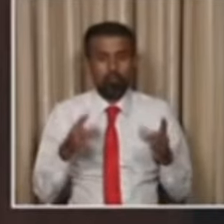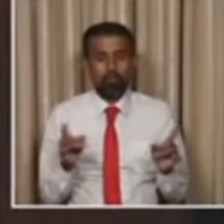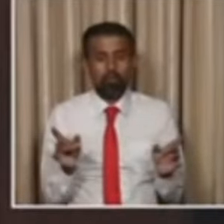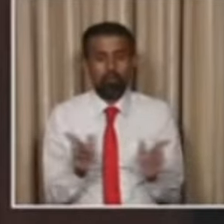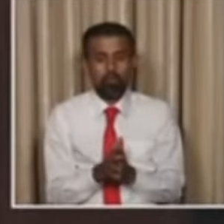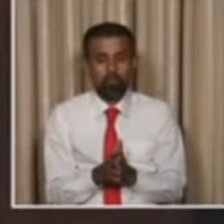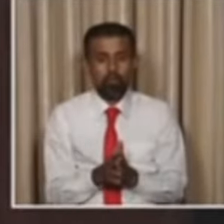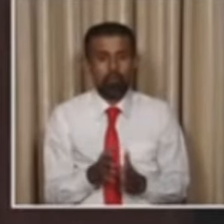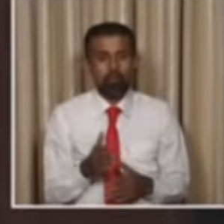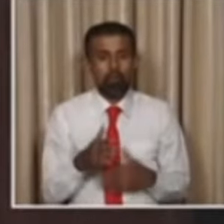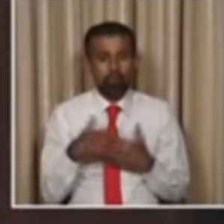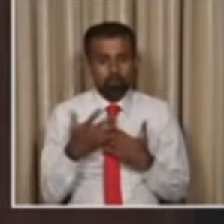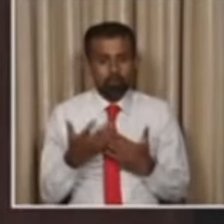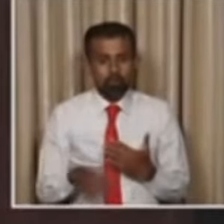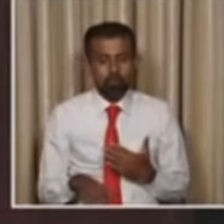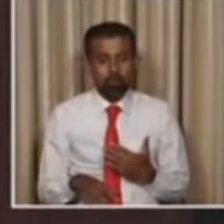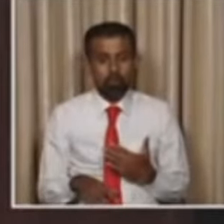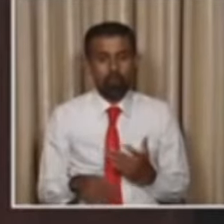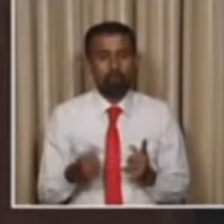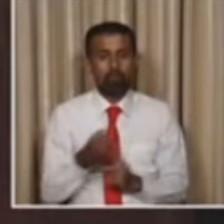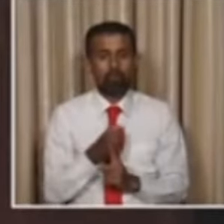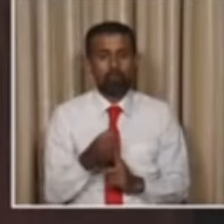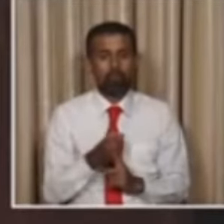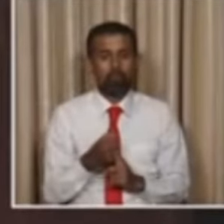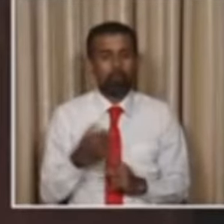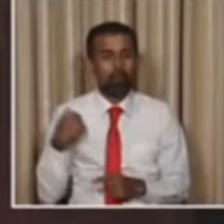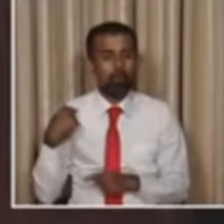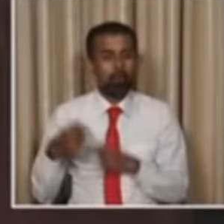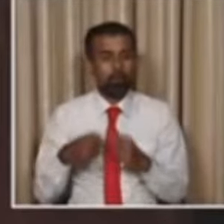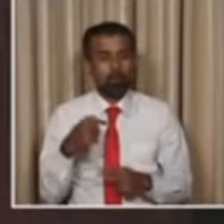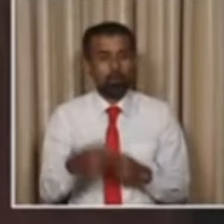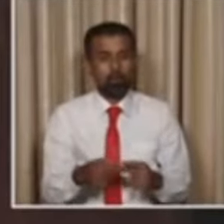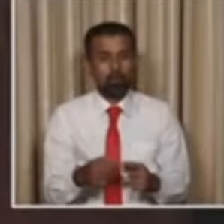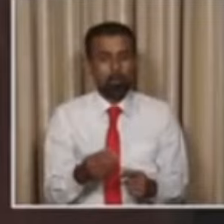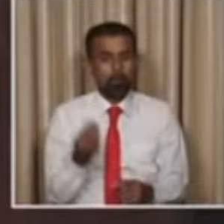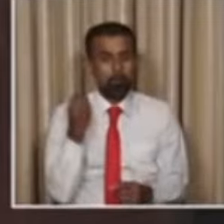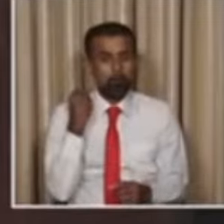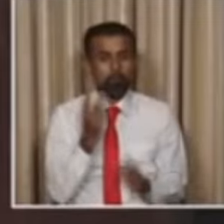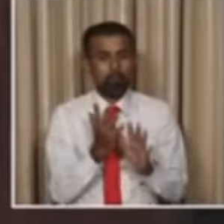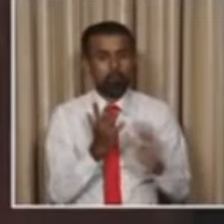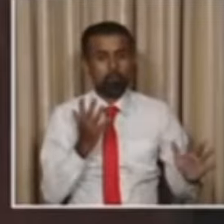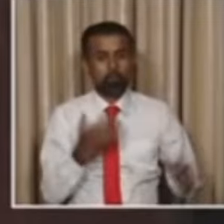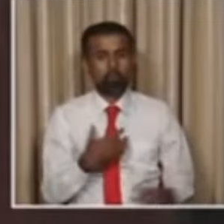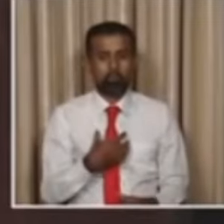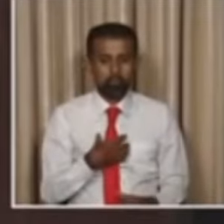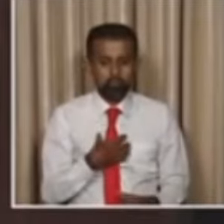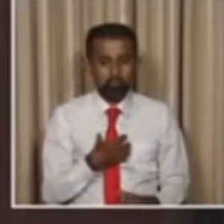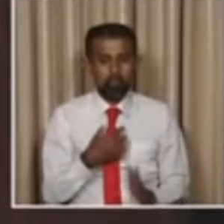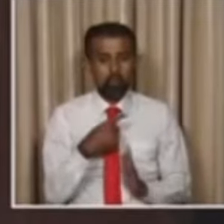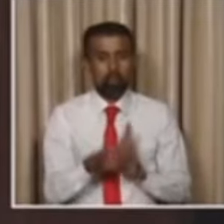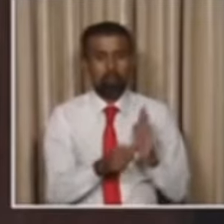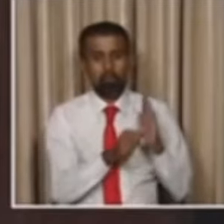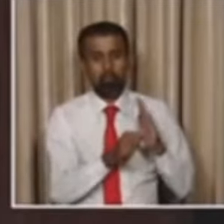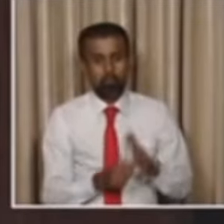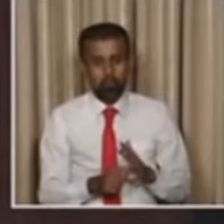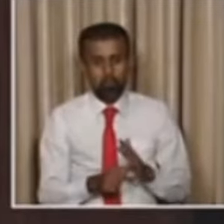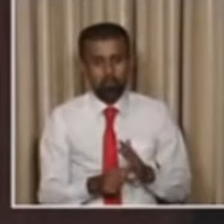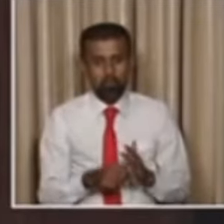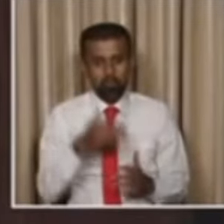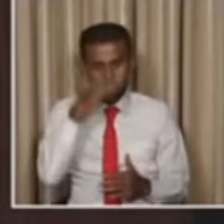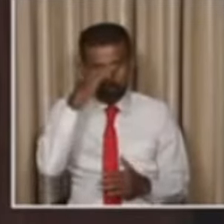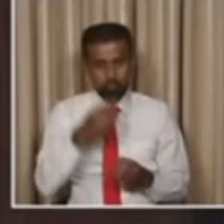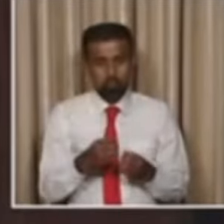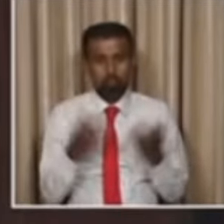කාරණයට මුහුණ දෙන්න සිද්ධ වුණා. ඒ බලපෑම තමයි අපි ඇවිල්ලා මේ පහුගිය කාලේ පොලිං වල දුක් විඳින තැනට එනකන් අපේ රටපත් උනේ. ඒ නිසා මේ පාස්කු ප්‍රහාරය